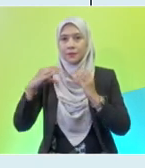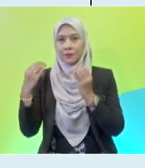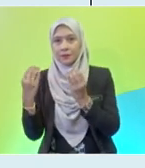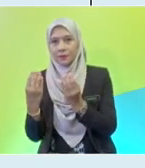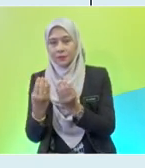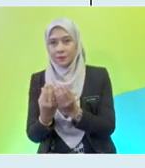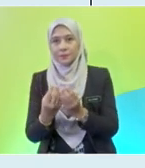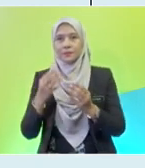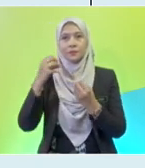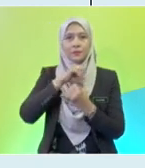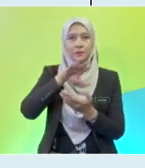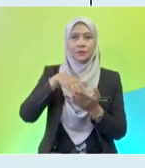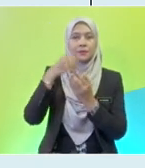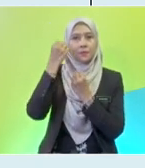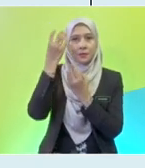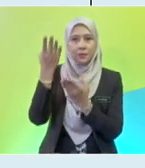analisis